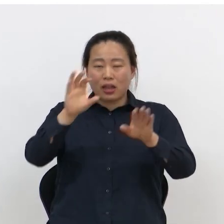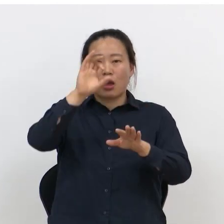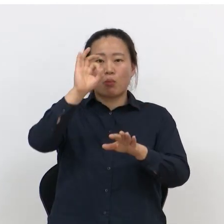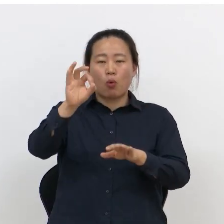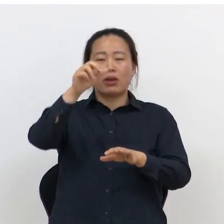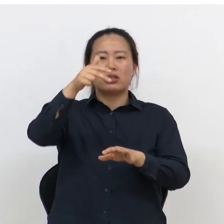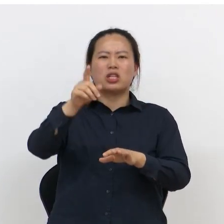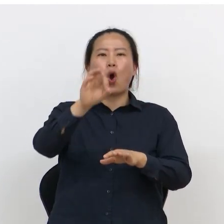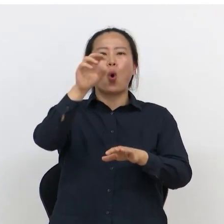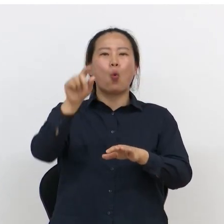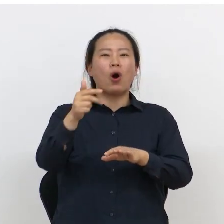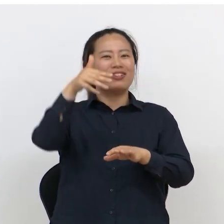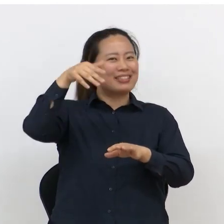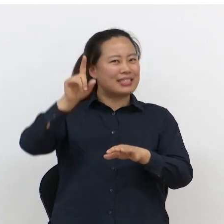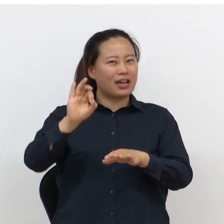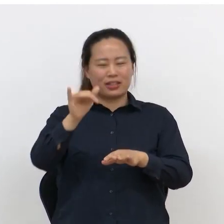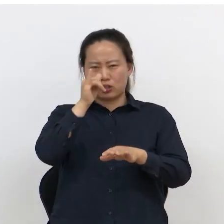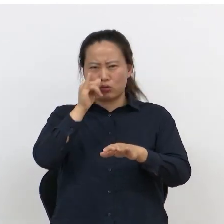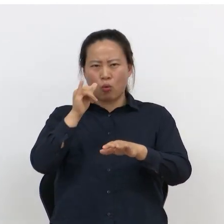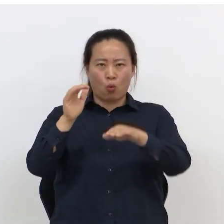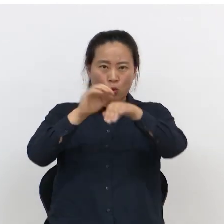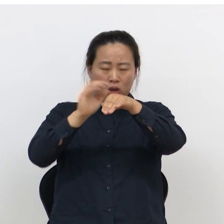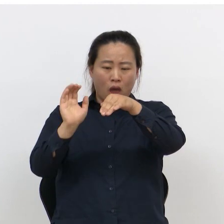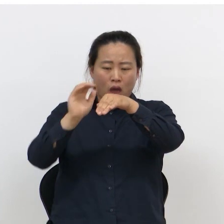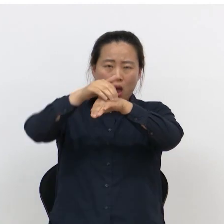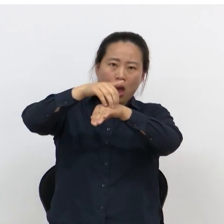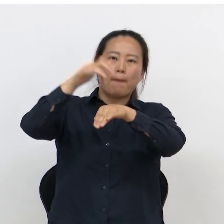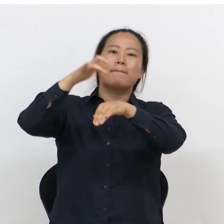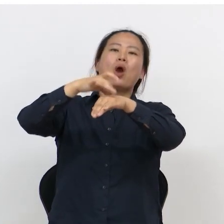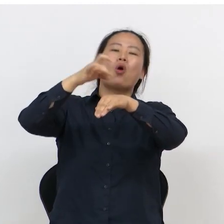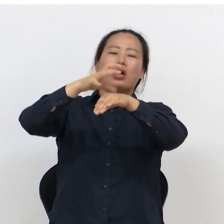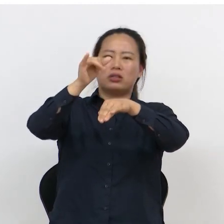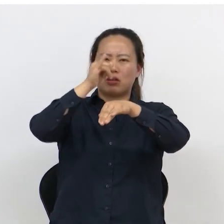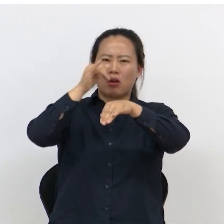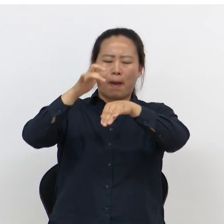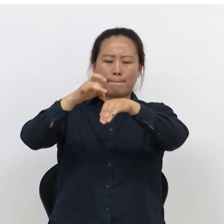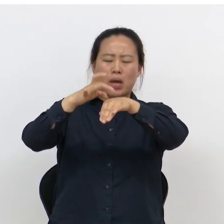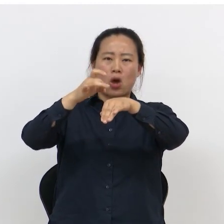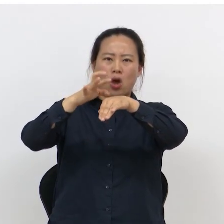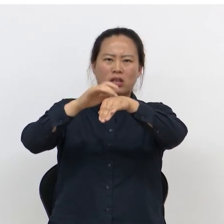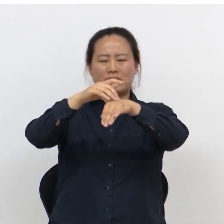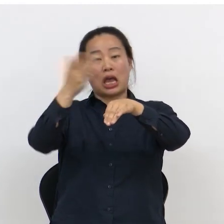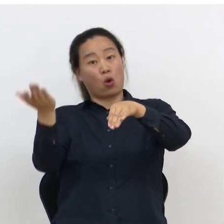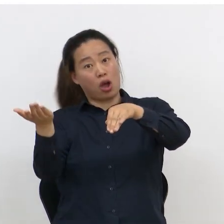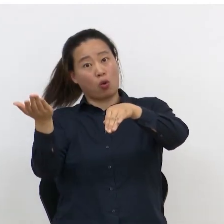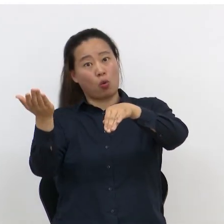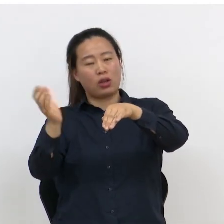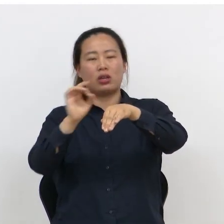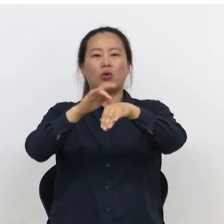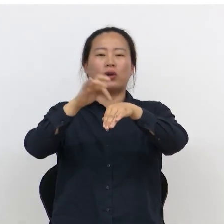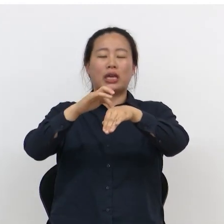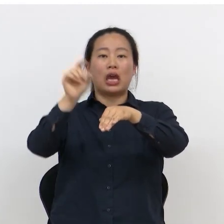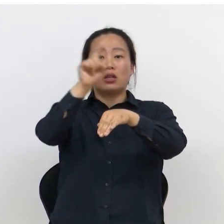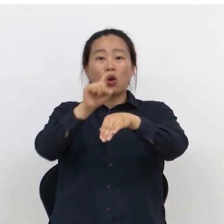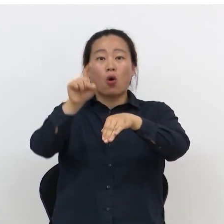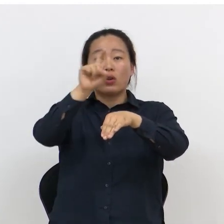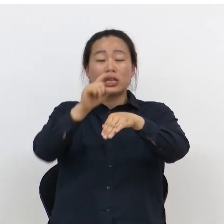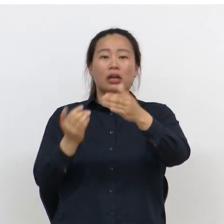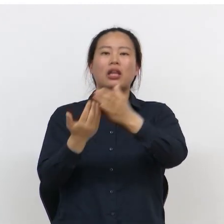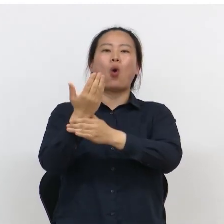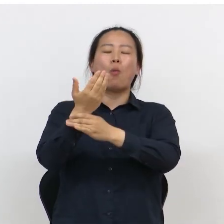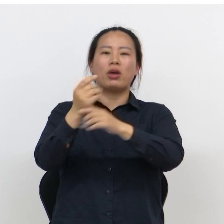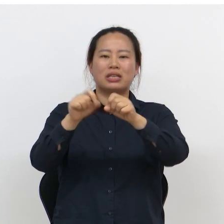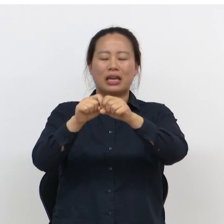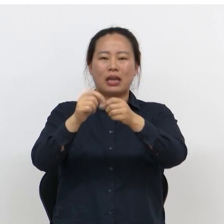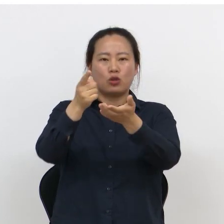하는 구멍인데요. 뼈가 그걸 항상 덮고 있습니다. 가리고 있는 거죠. 그래서 그 뼈를 충분히 제거하고 정원창이 나오면 정원창을